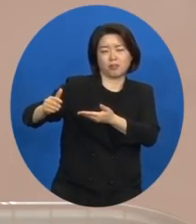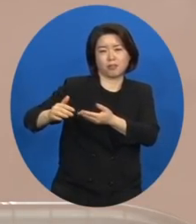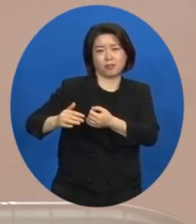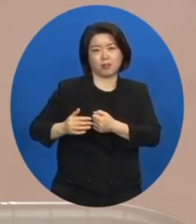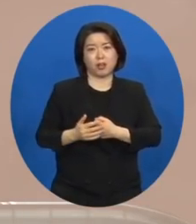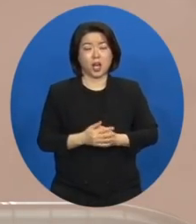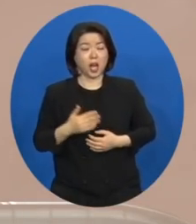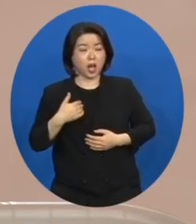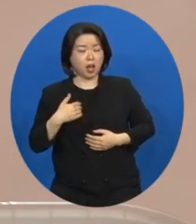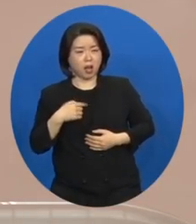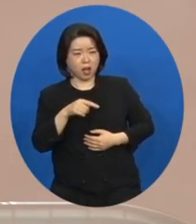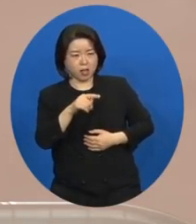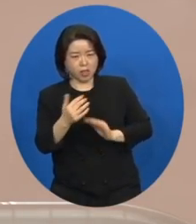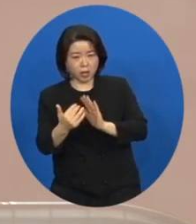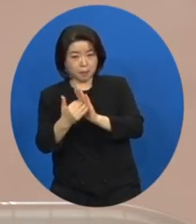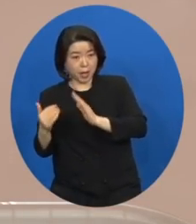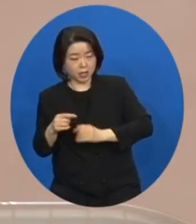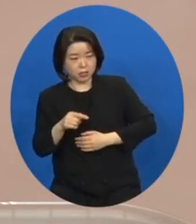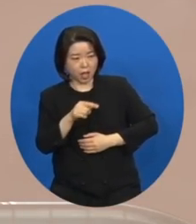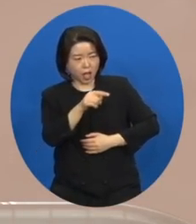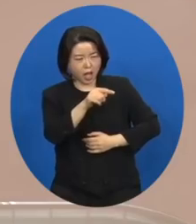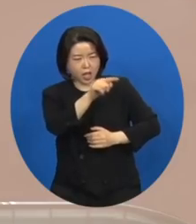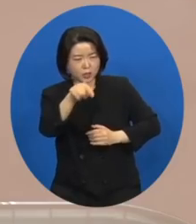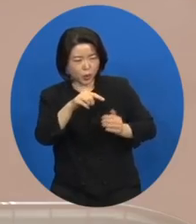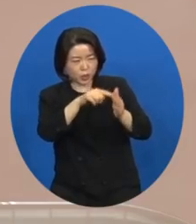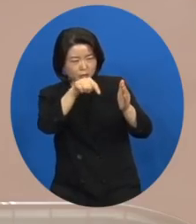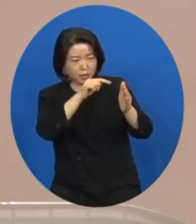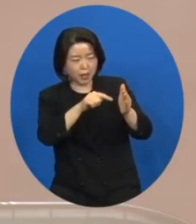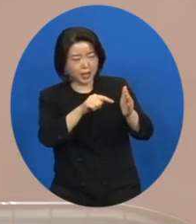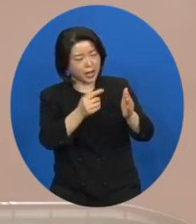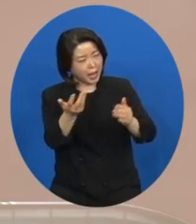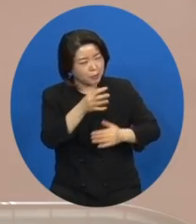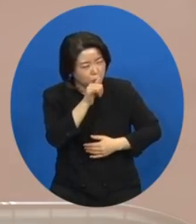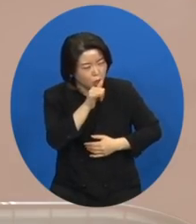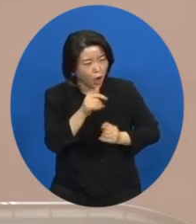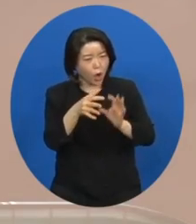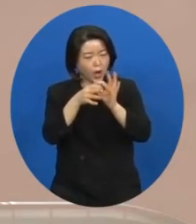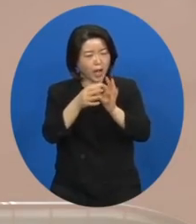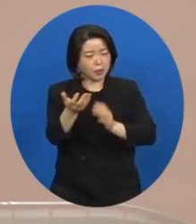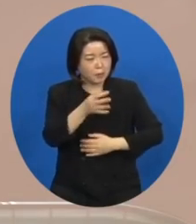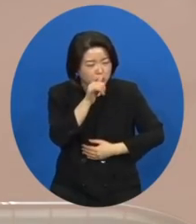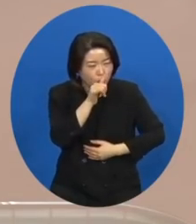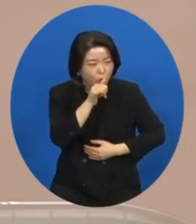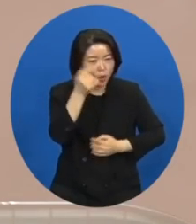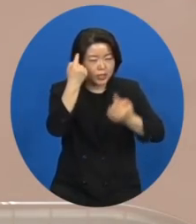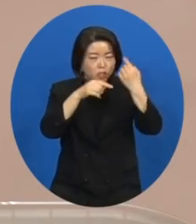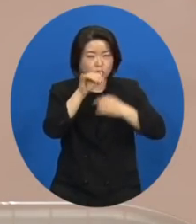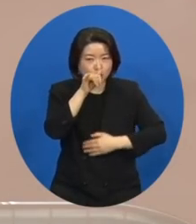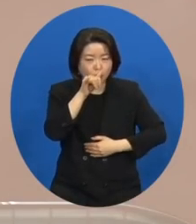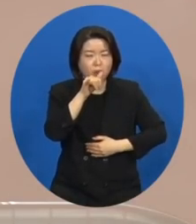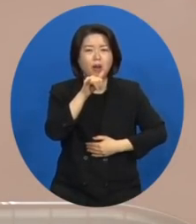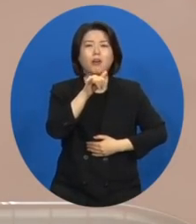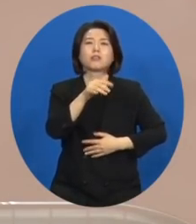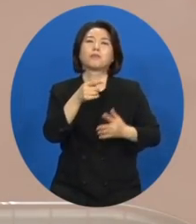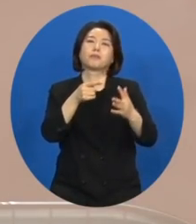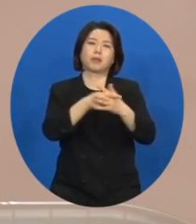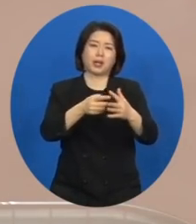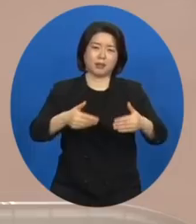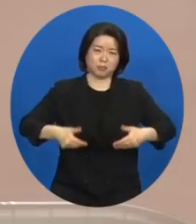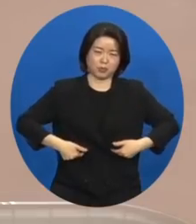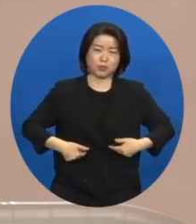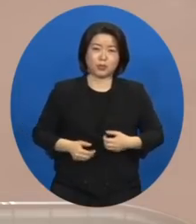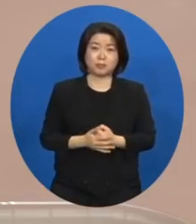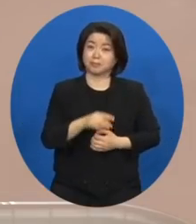해야 돼요 아 2분 안에 뭔가 아픔이 있구나 관계에 어려움이 있구나 상처가 있거나 는 것을 알아야 됩니다 그